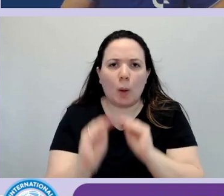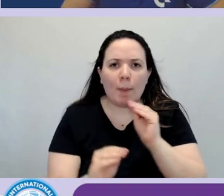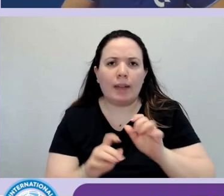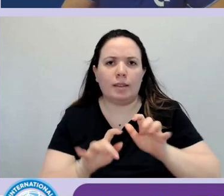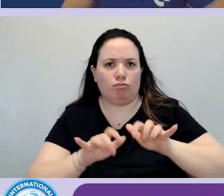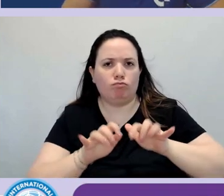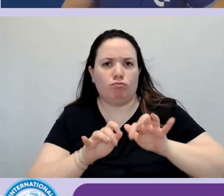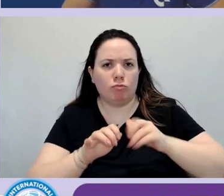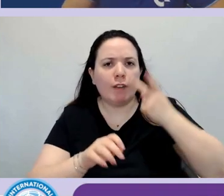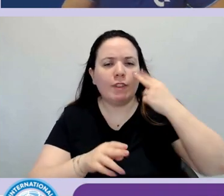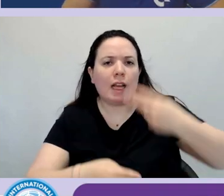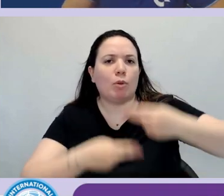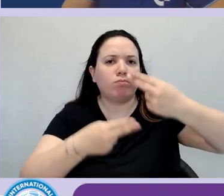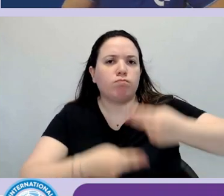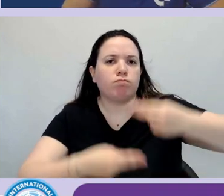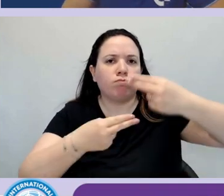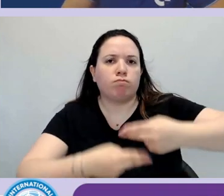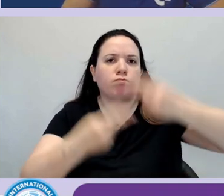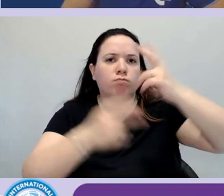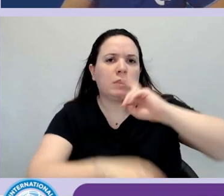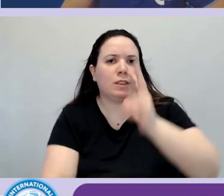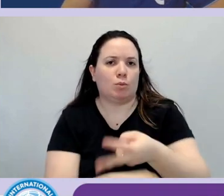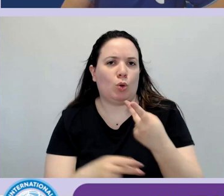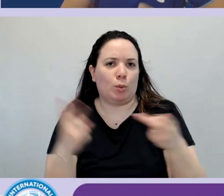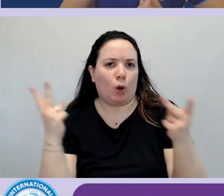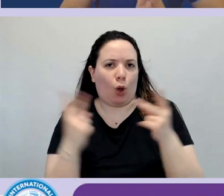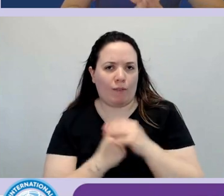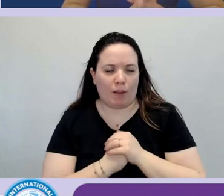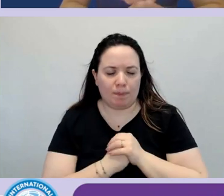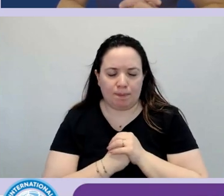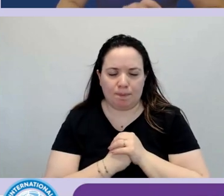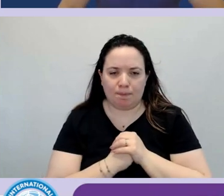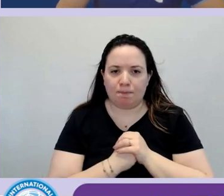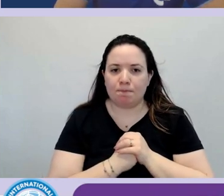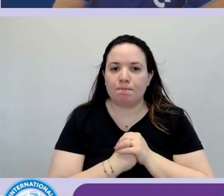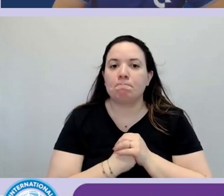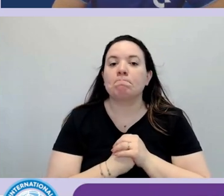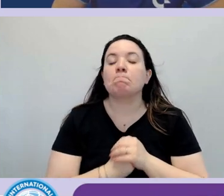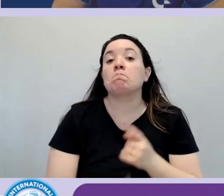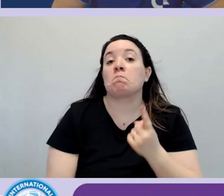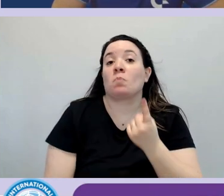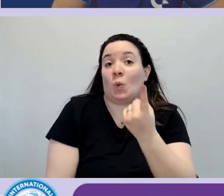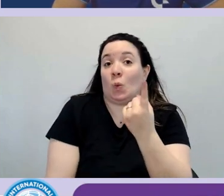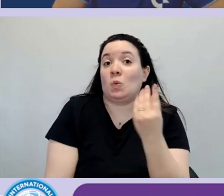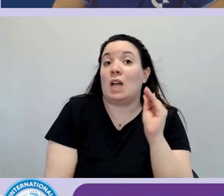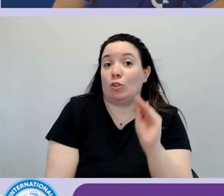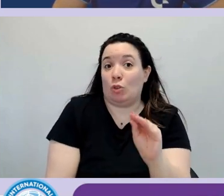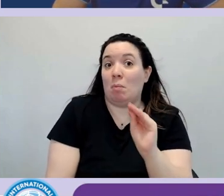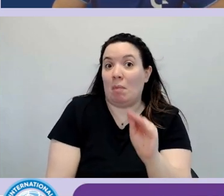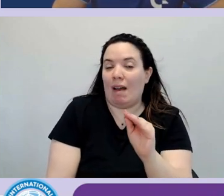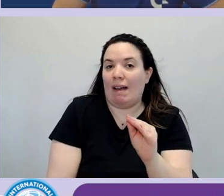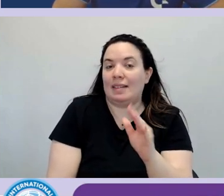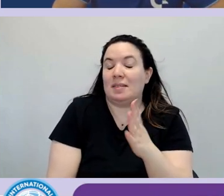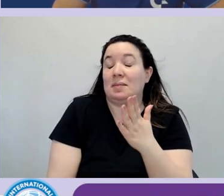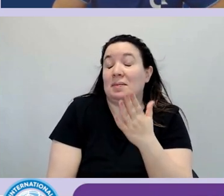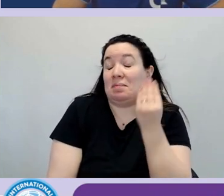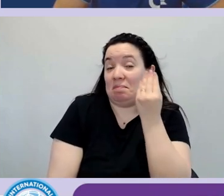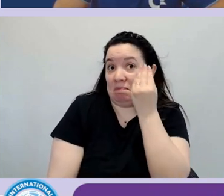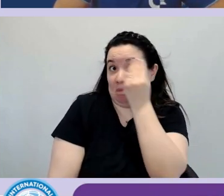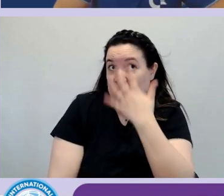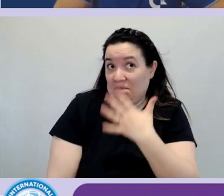vedremo di di rispondere Allora una domanda che secondo me potrebbero